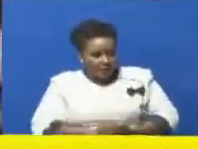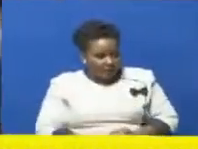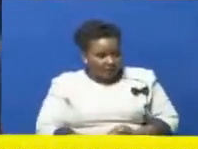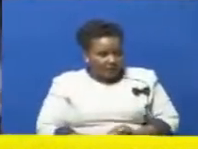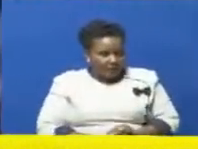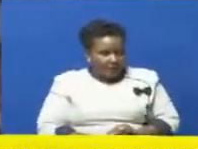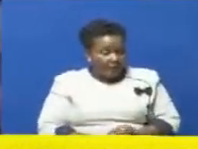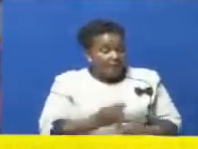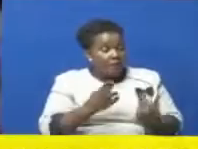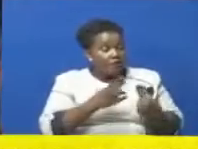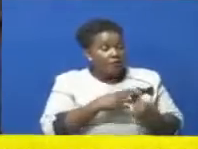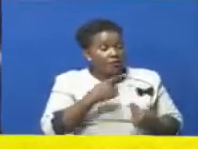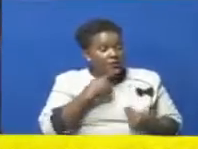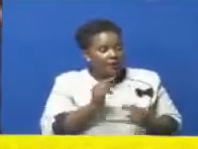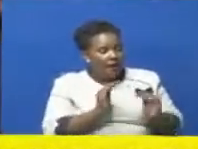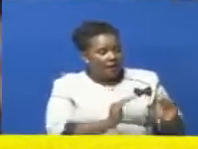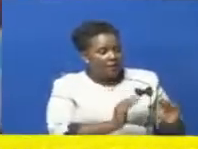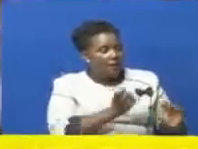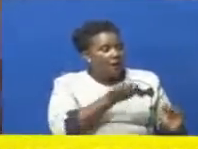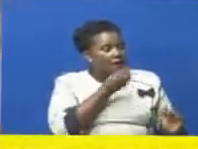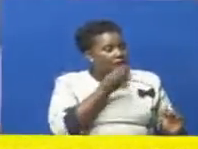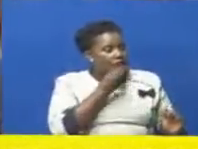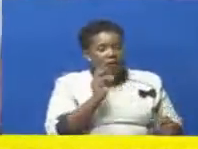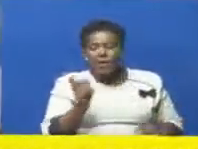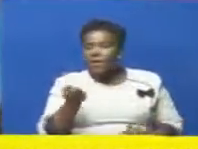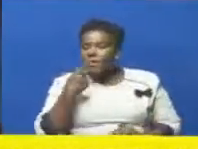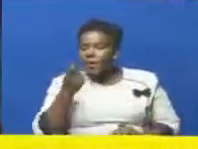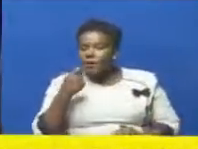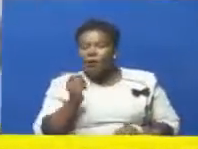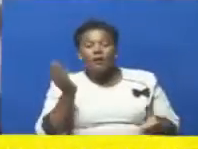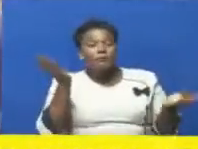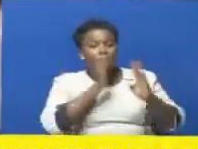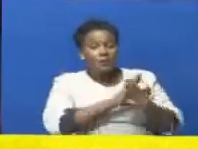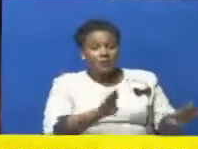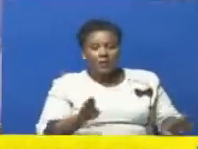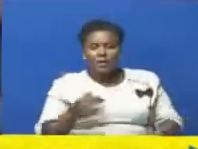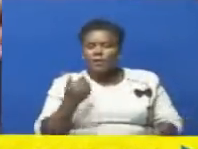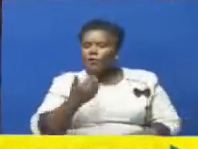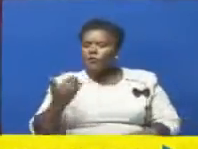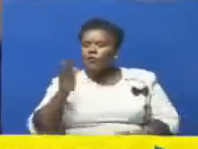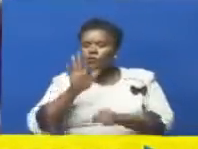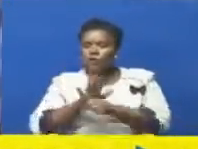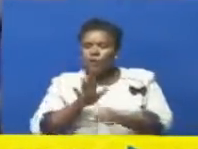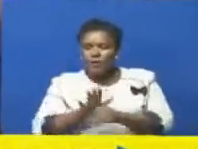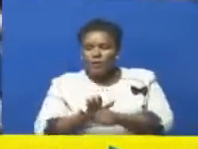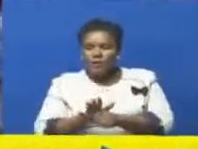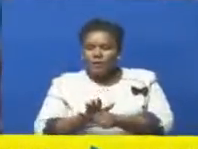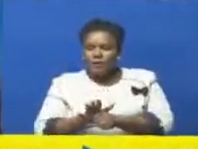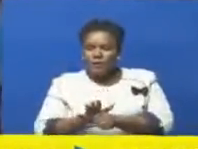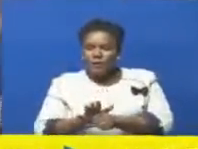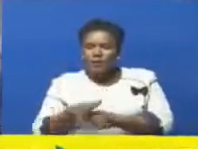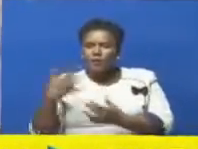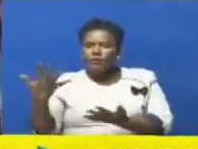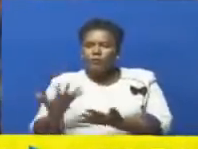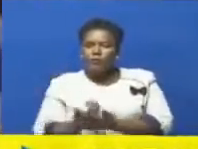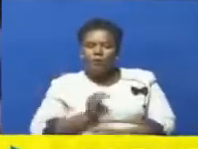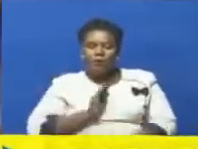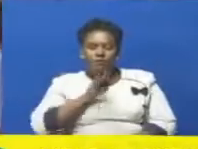chakula na dawa imekwisha, huku watoto wengi waliolazwa katika hospitali jimboni humo wakikabiliwa na utapia